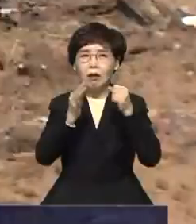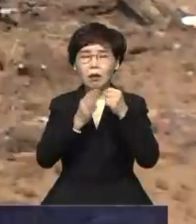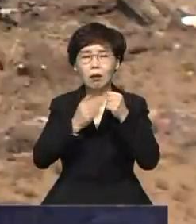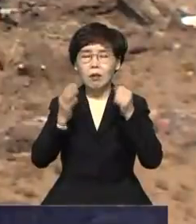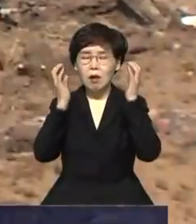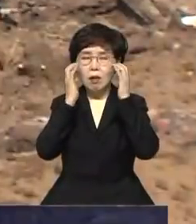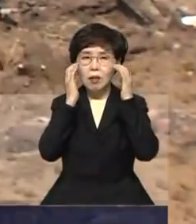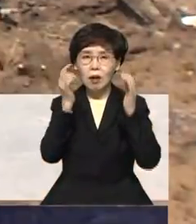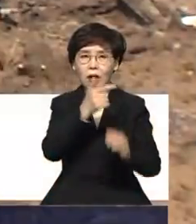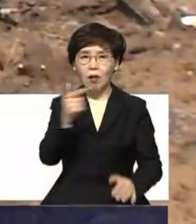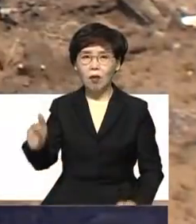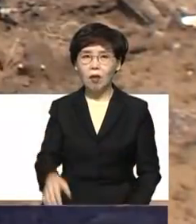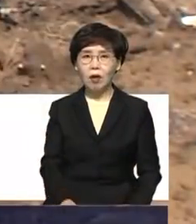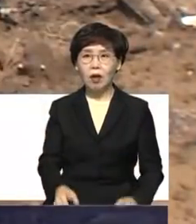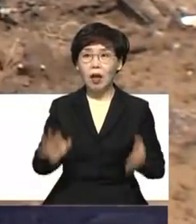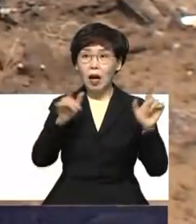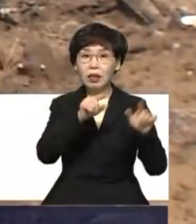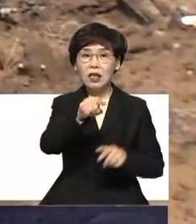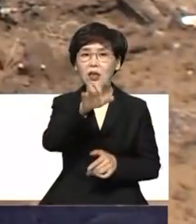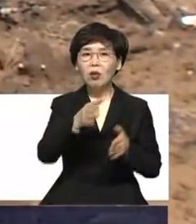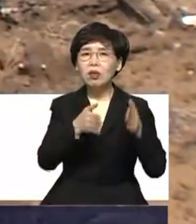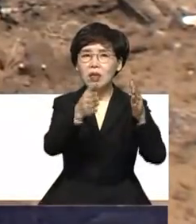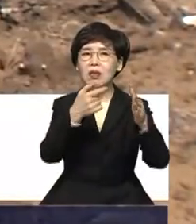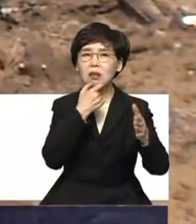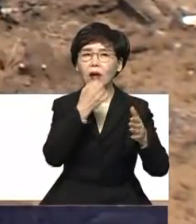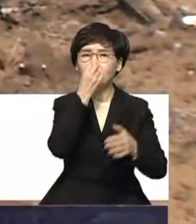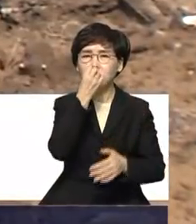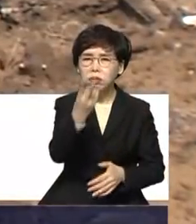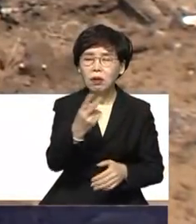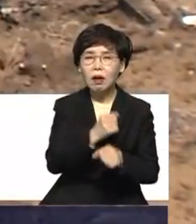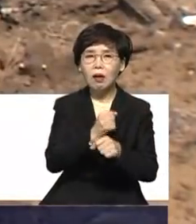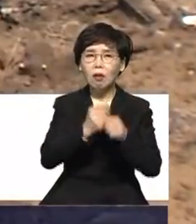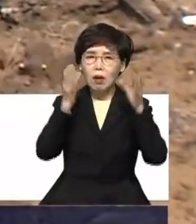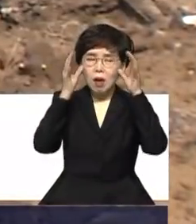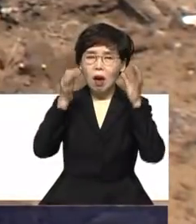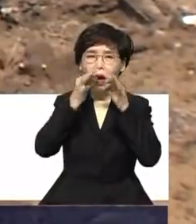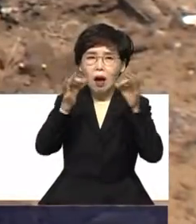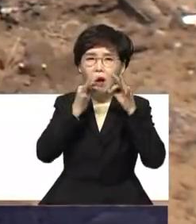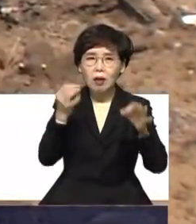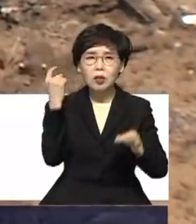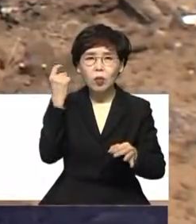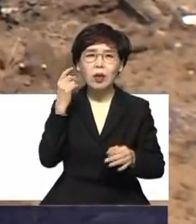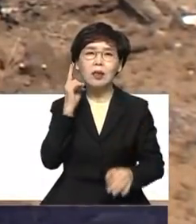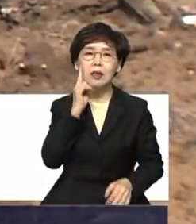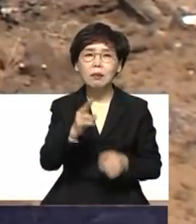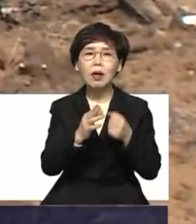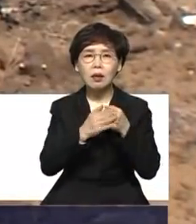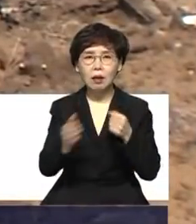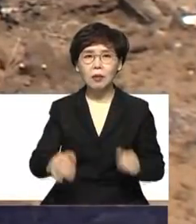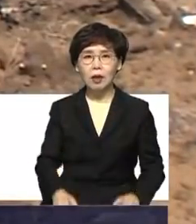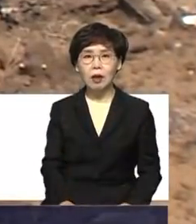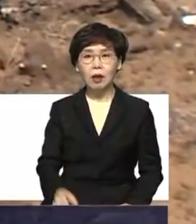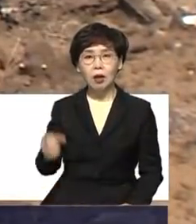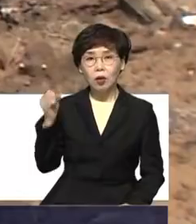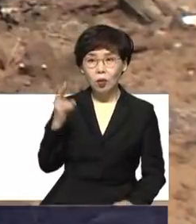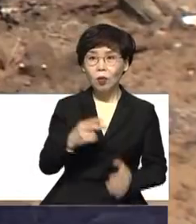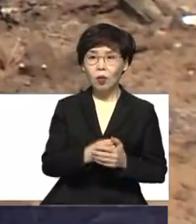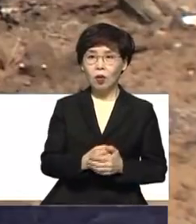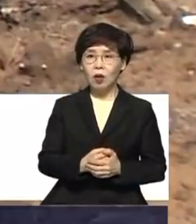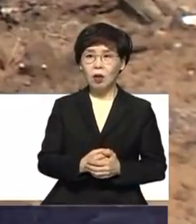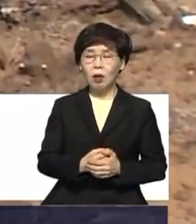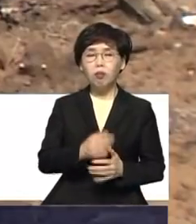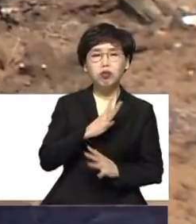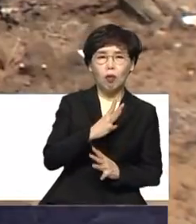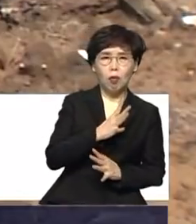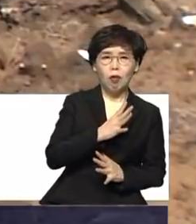겪었습니다. 아이들이 여길 안 가려고 그래요. 냄새가 나고 개소리가 많이 나고 그러니까 그리고 이제